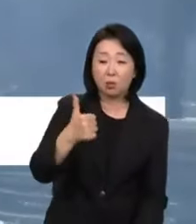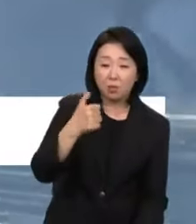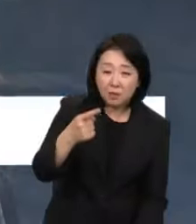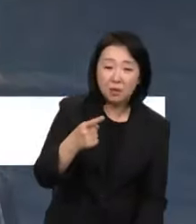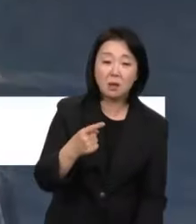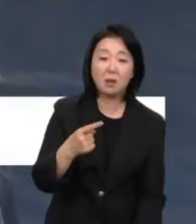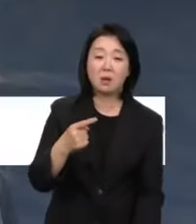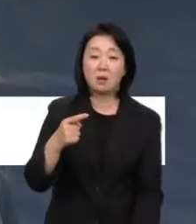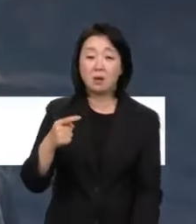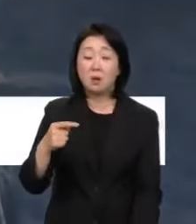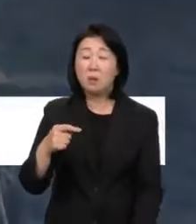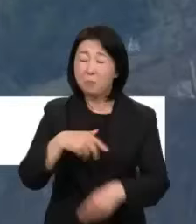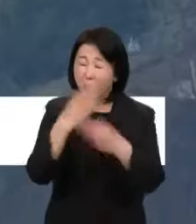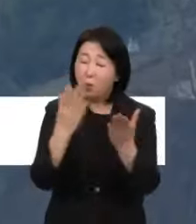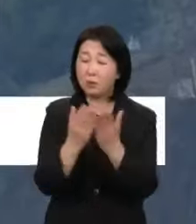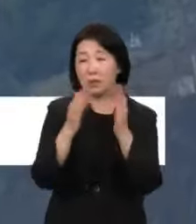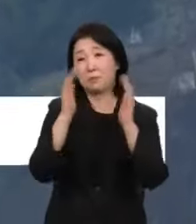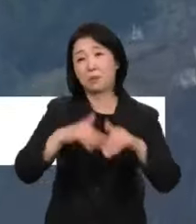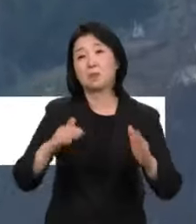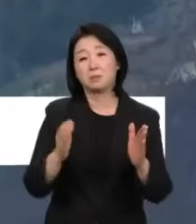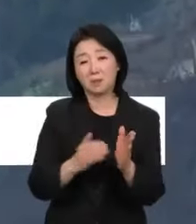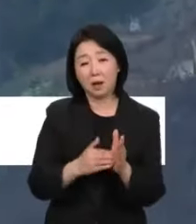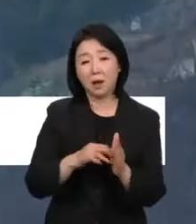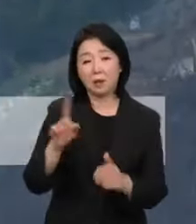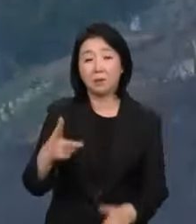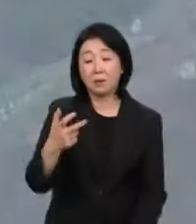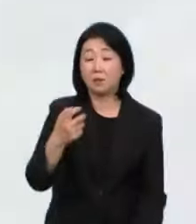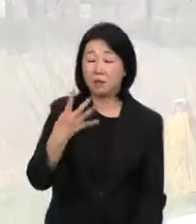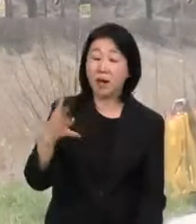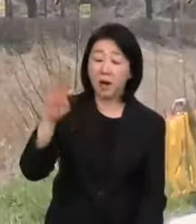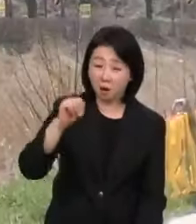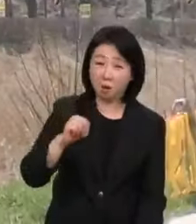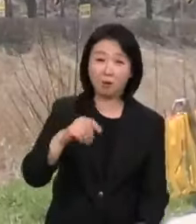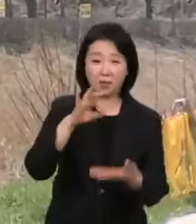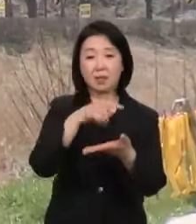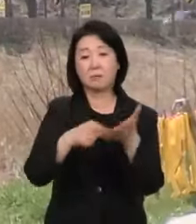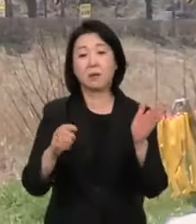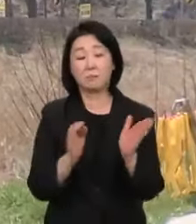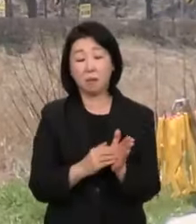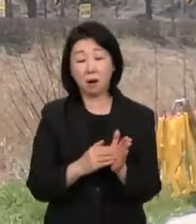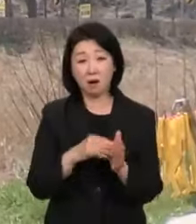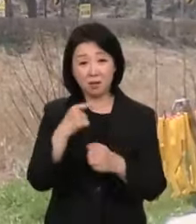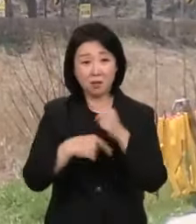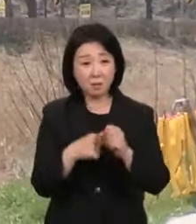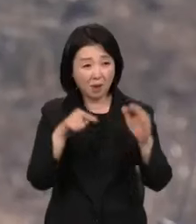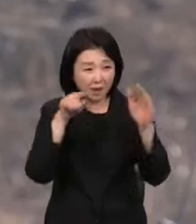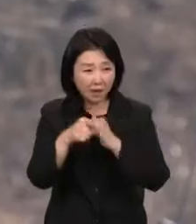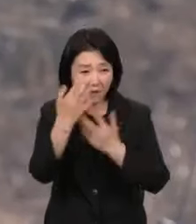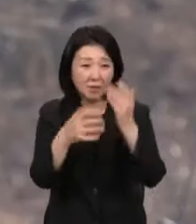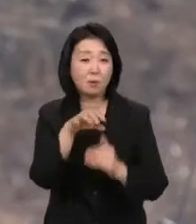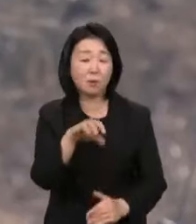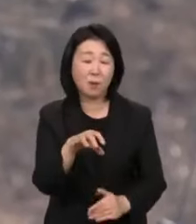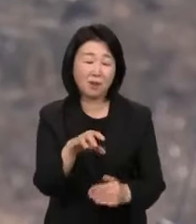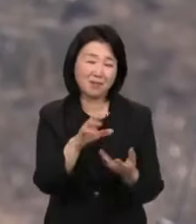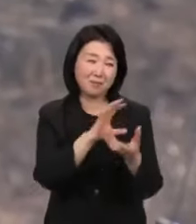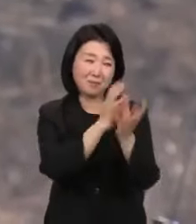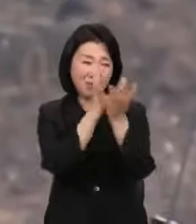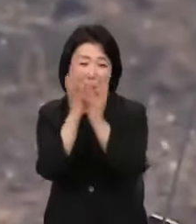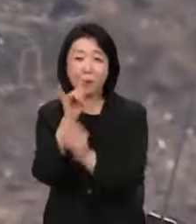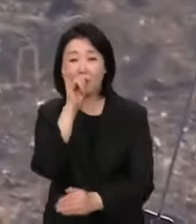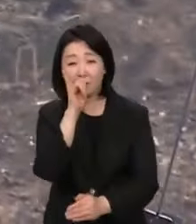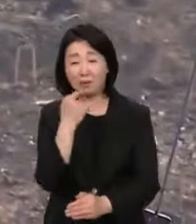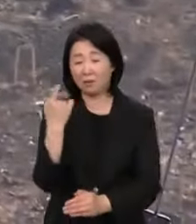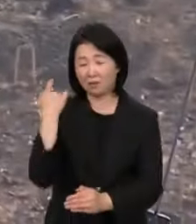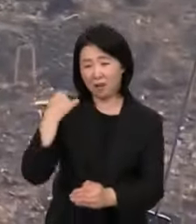잃었고 274억 원 재산 피해 남겼습니다. 1년 만에 찾은 강릉 산불 현장. 활짝 핀 벚꽃 넘어